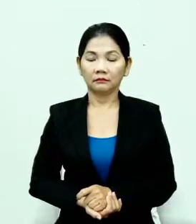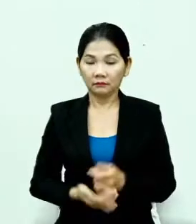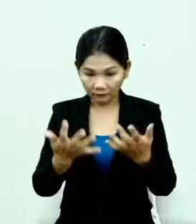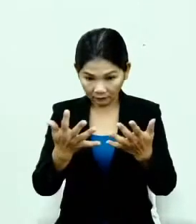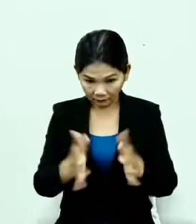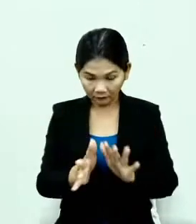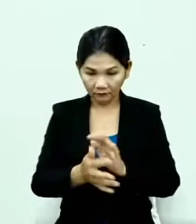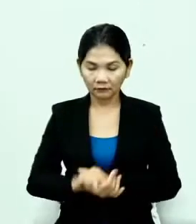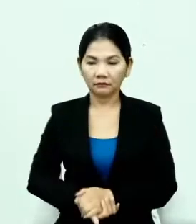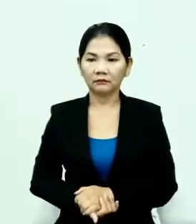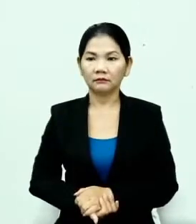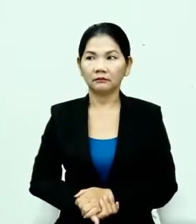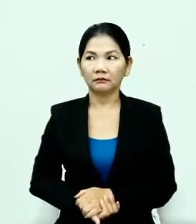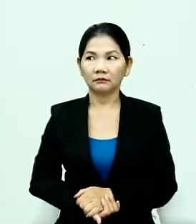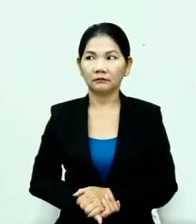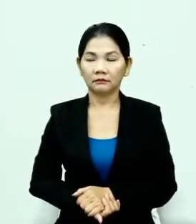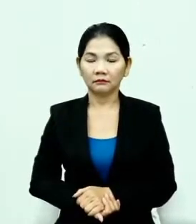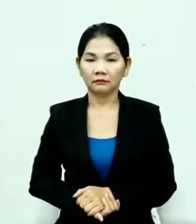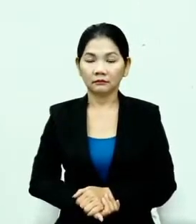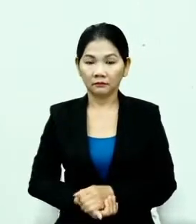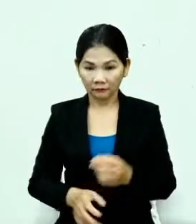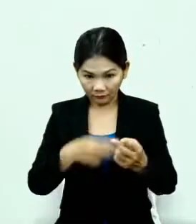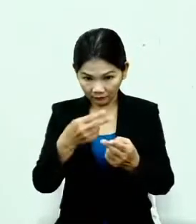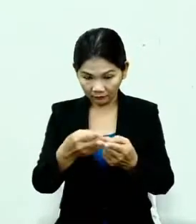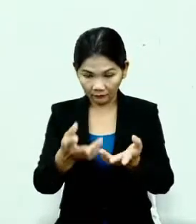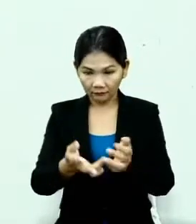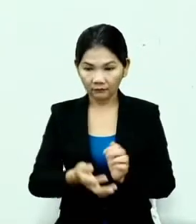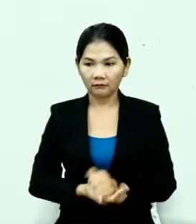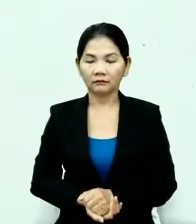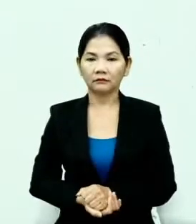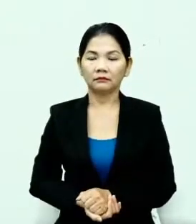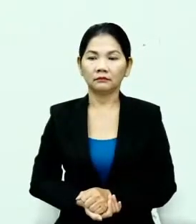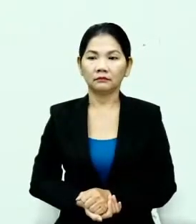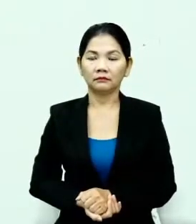nơi. Chà, nơi ná. Tỏ, chá lai chú nè cử.